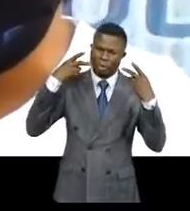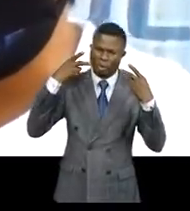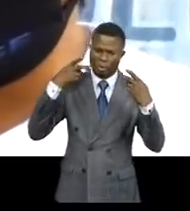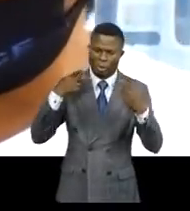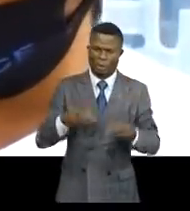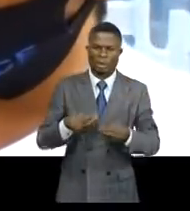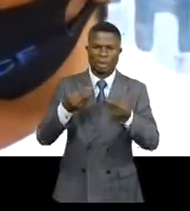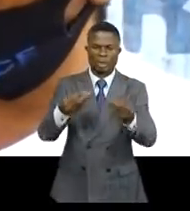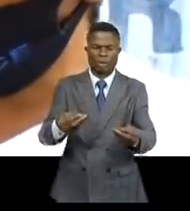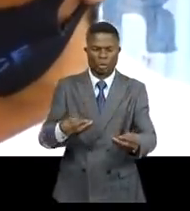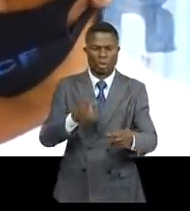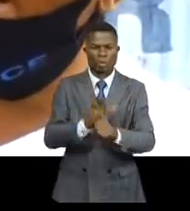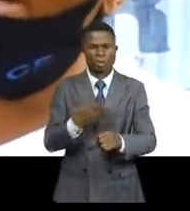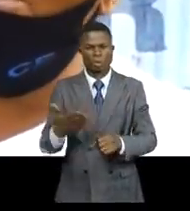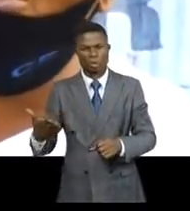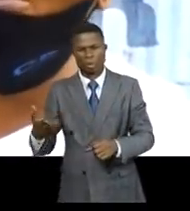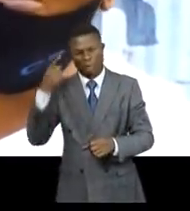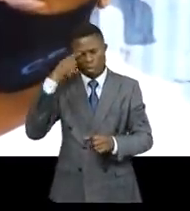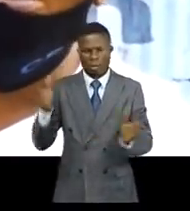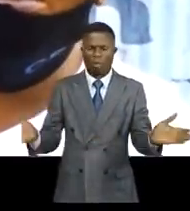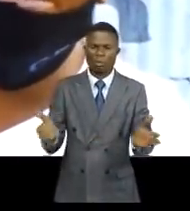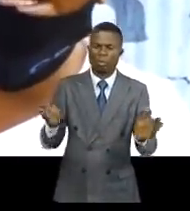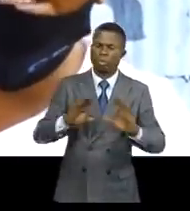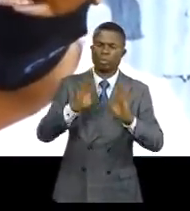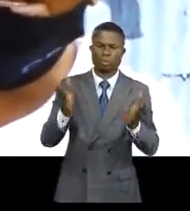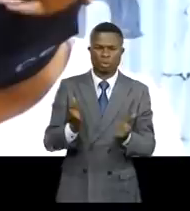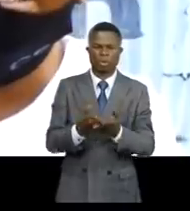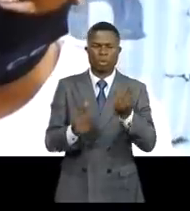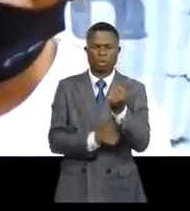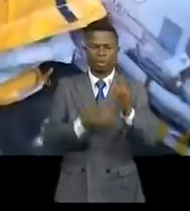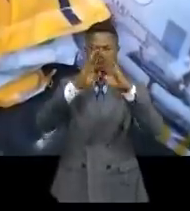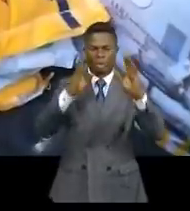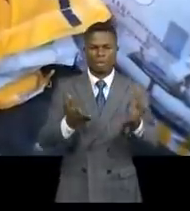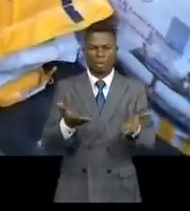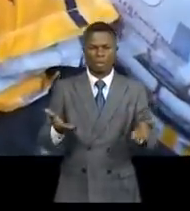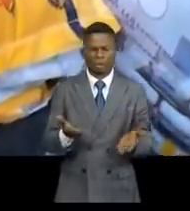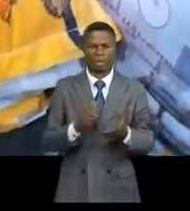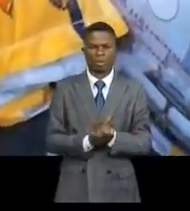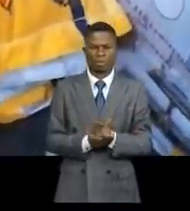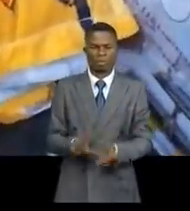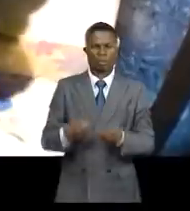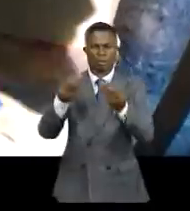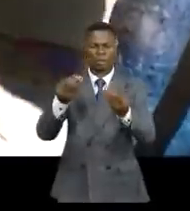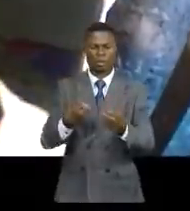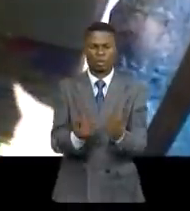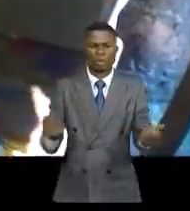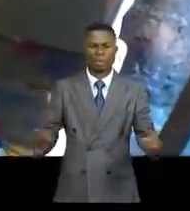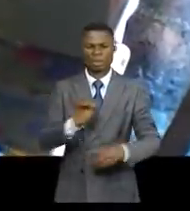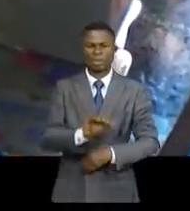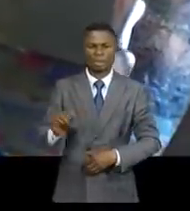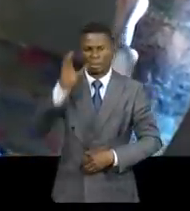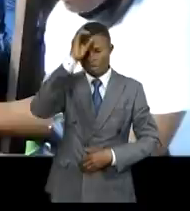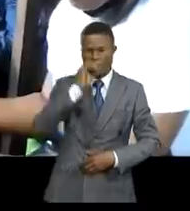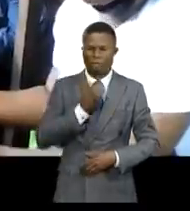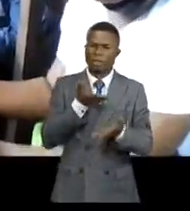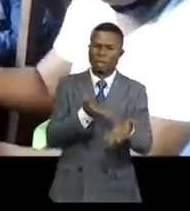production pour les encadreurs qui sont en train de les encadrer. Mettre à l'abri les orphelins, laisser courir